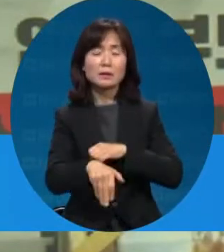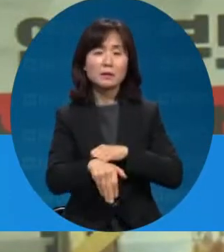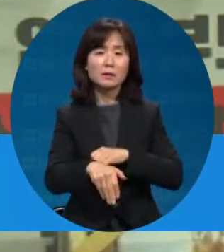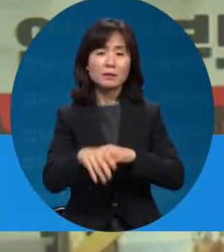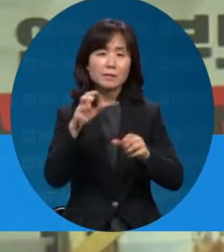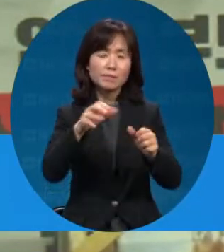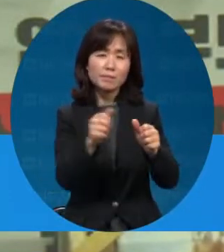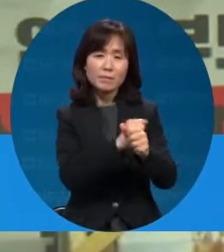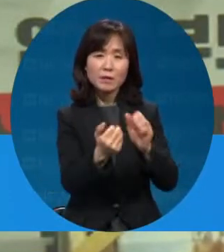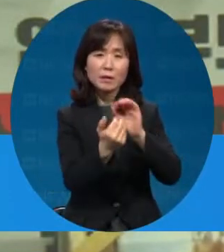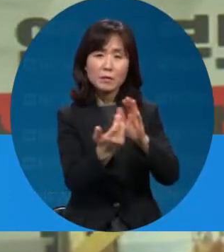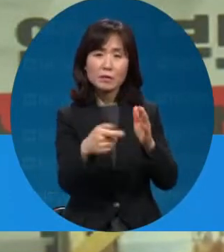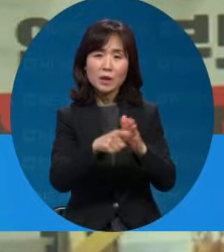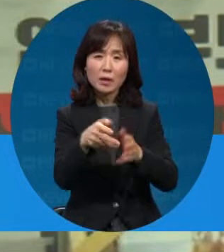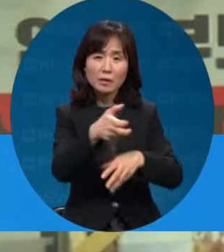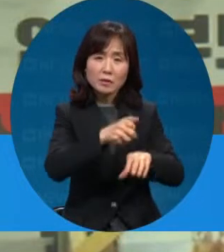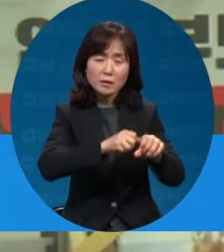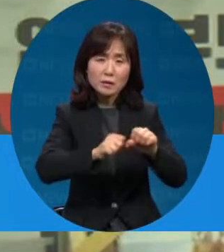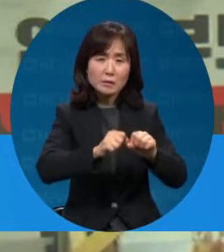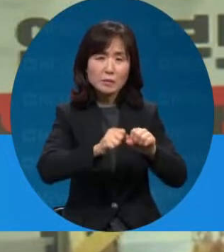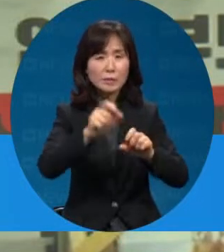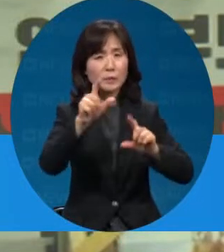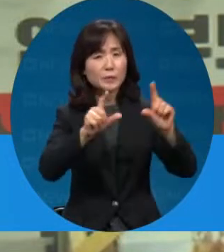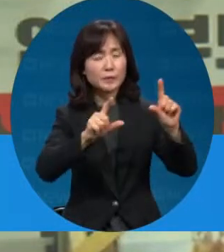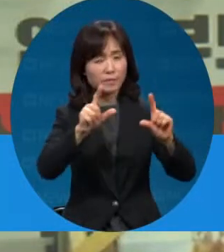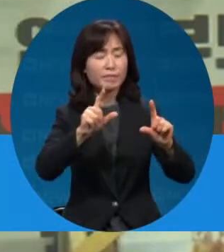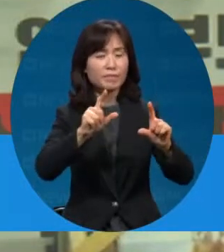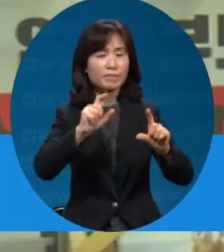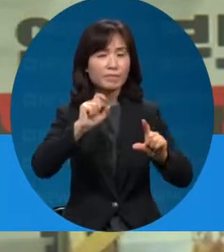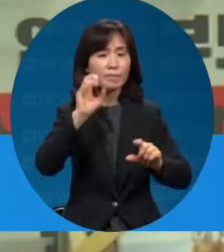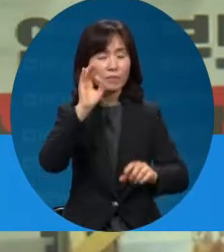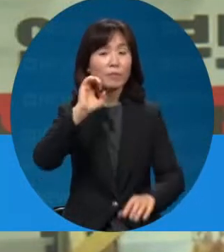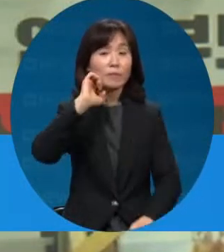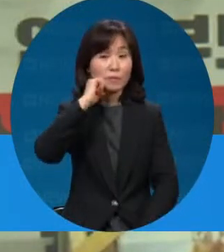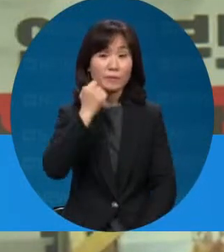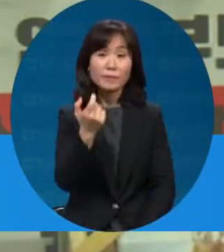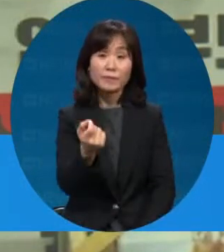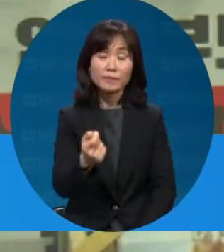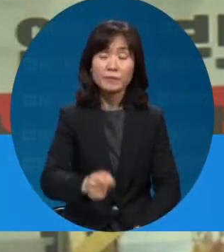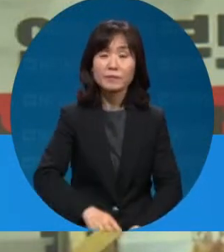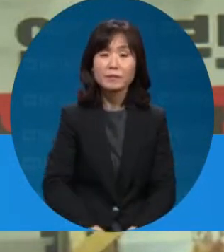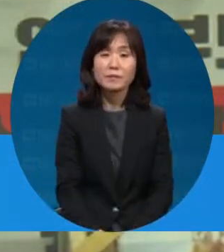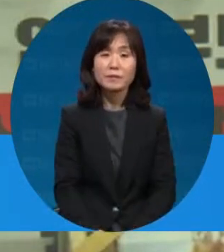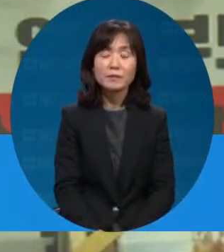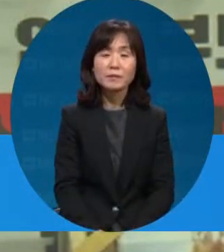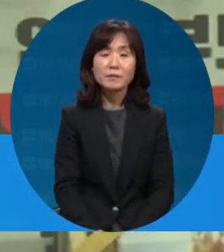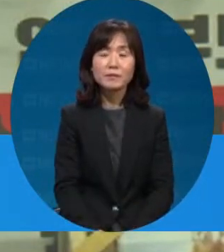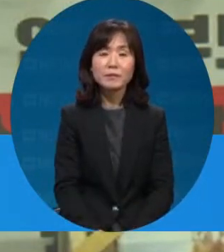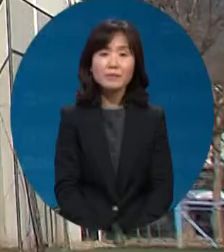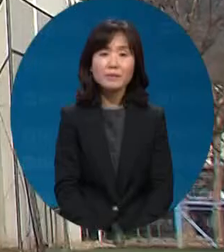위한 적극적인 의지를 찾아보기는 힘들다는 지적입니다. 서진석 기자가 취재했습니다.